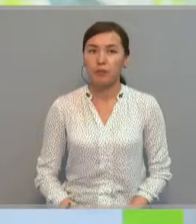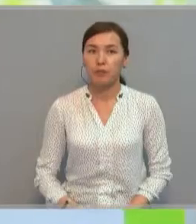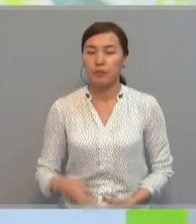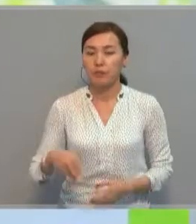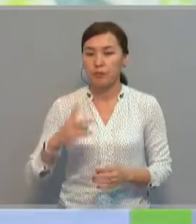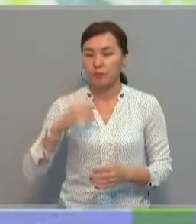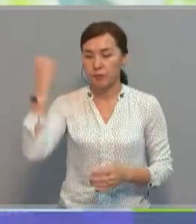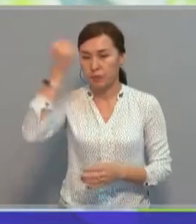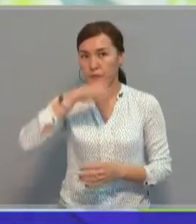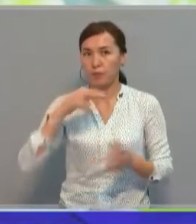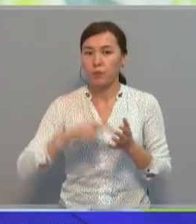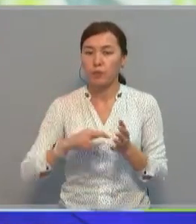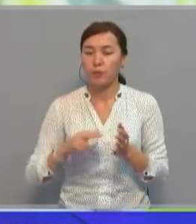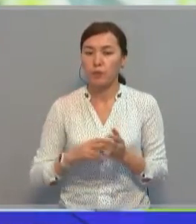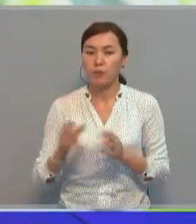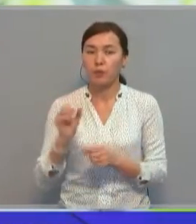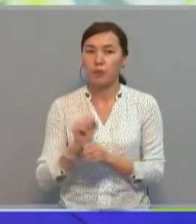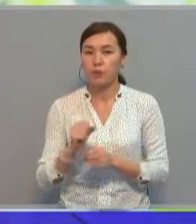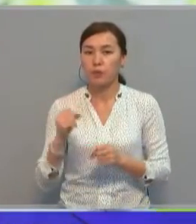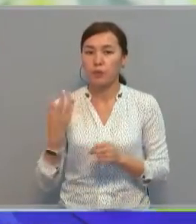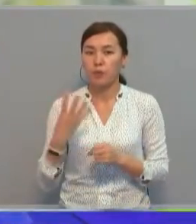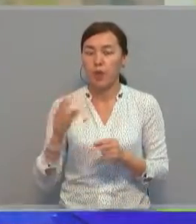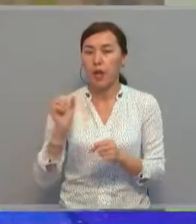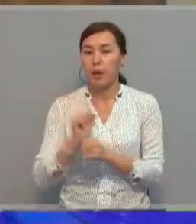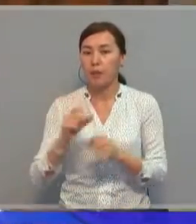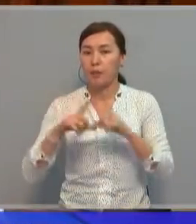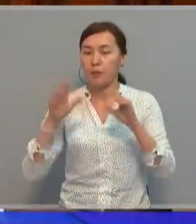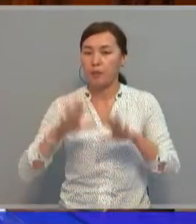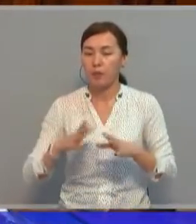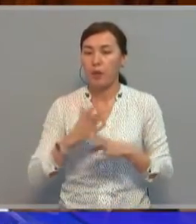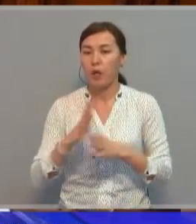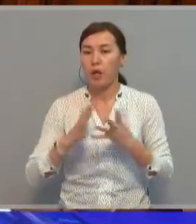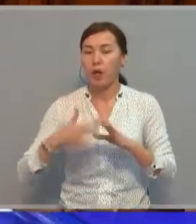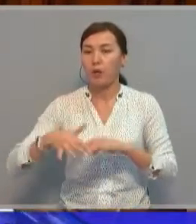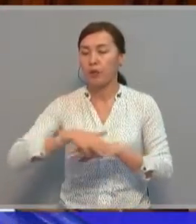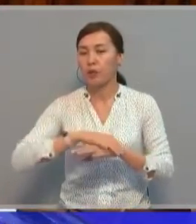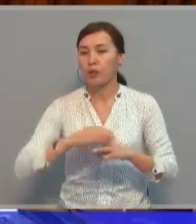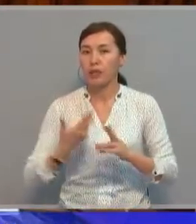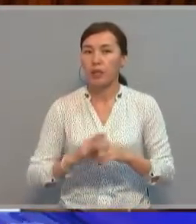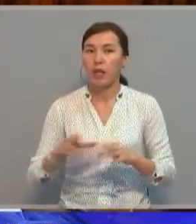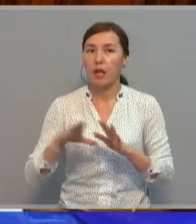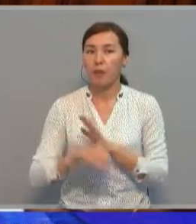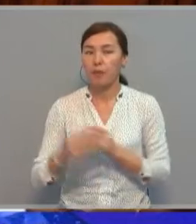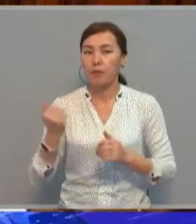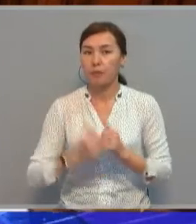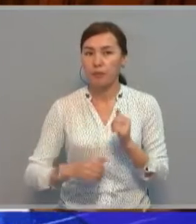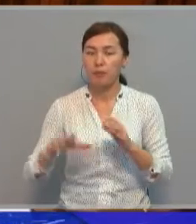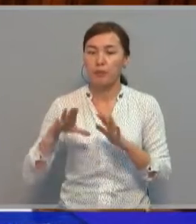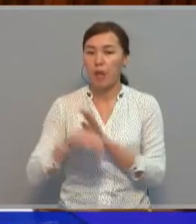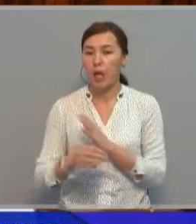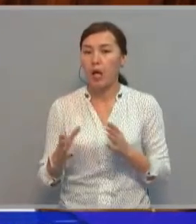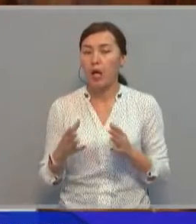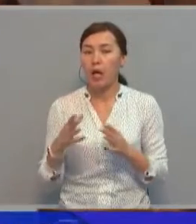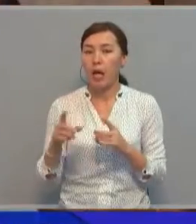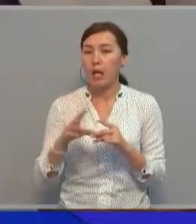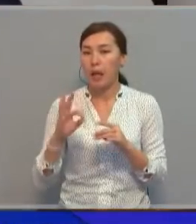В 2021 году планируется установить 14 базовых станций в отделенных жилых массивах, проложить частными инвесторами